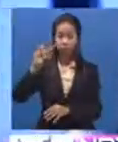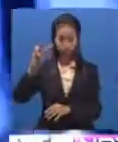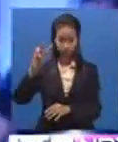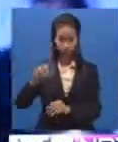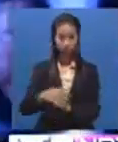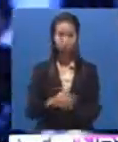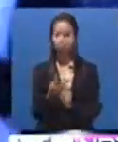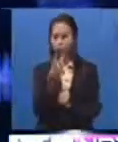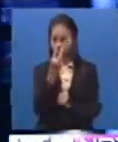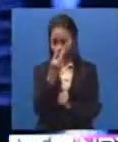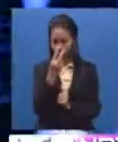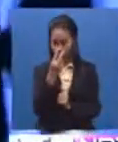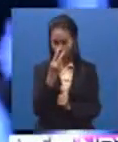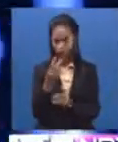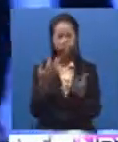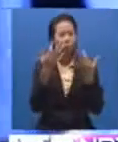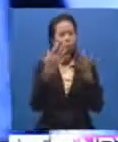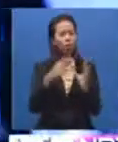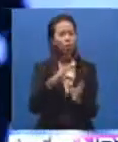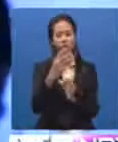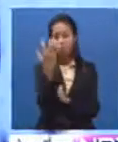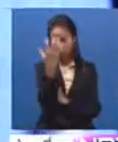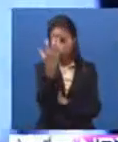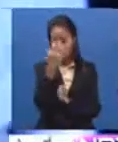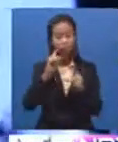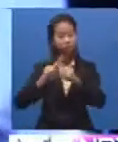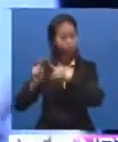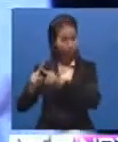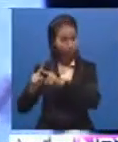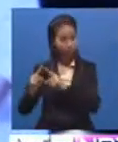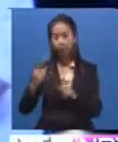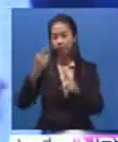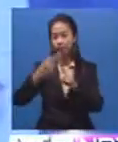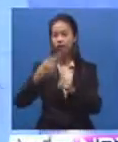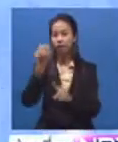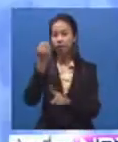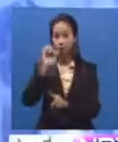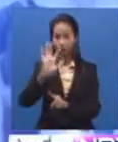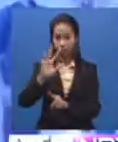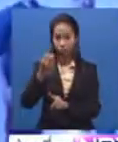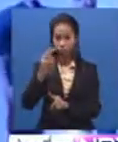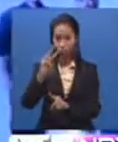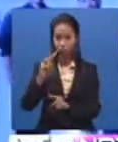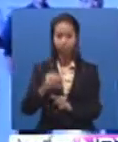ชมได้ทางสถานีโทรทัศน์ฟรีทีวีและดิจิตอลตลอดเดือนธันวาคมนี้